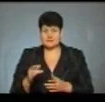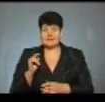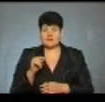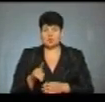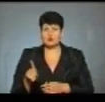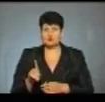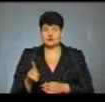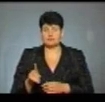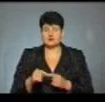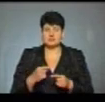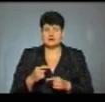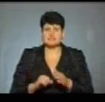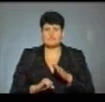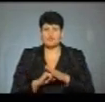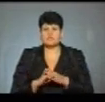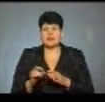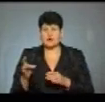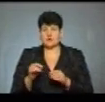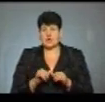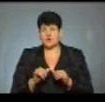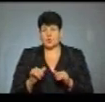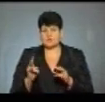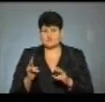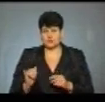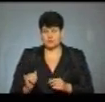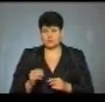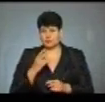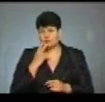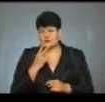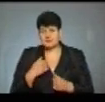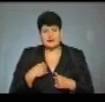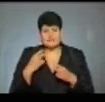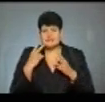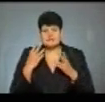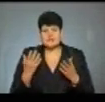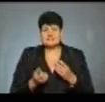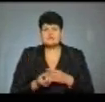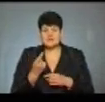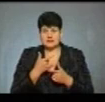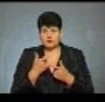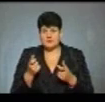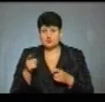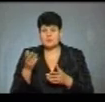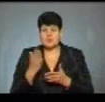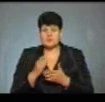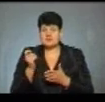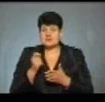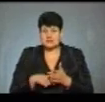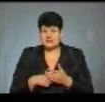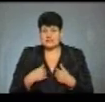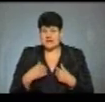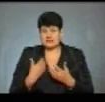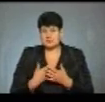щоб ми через фонд регіонального розвитку подивимося. Я не знаю, звідки інформація, що її мають там закривати. Я, наприклад,